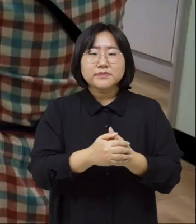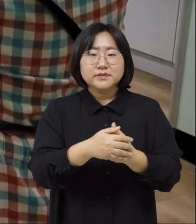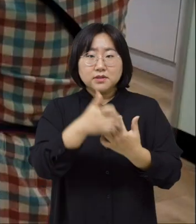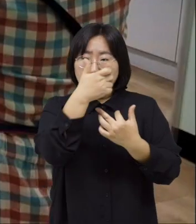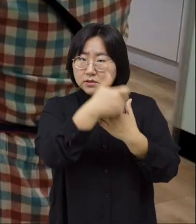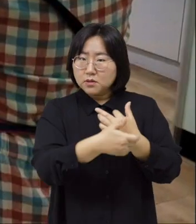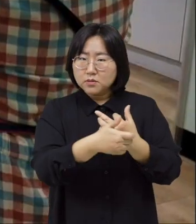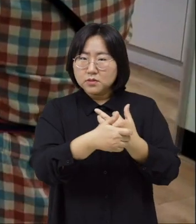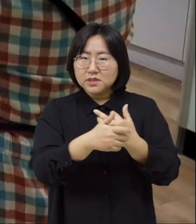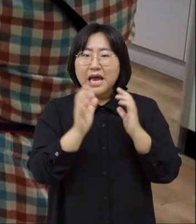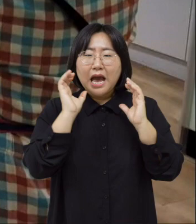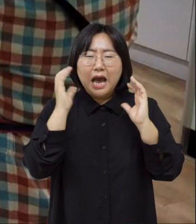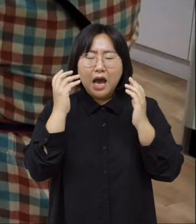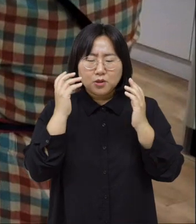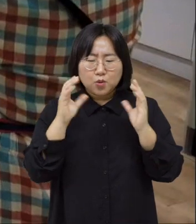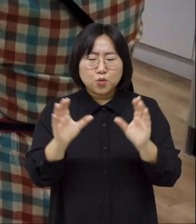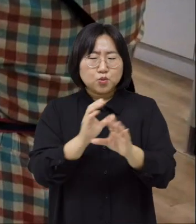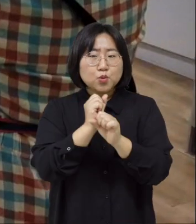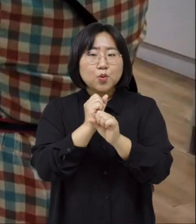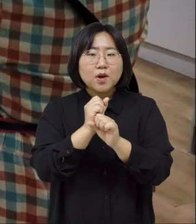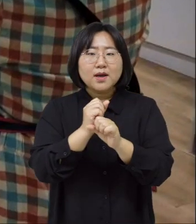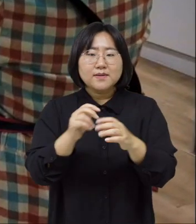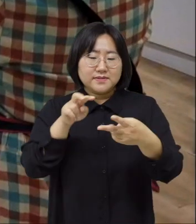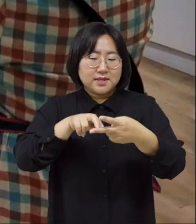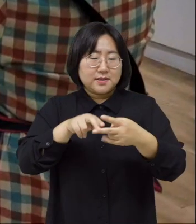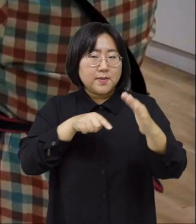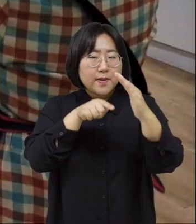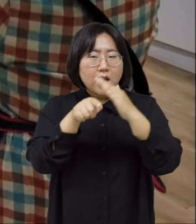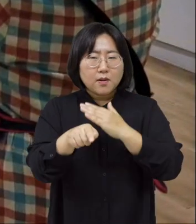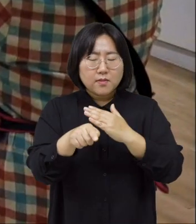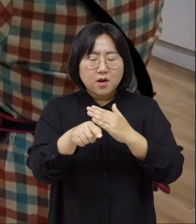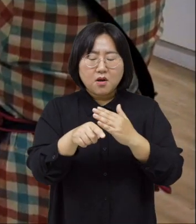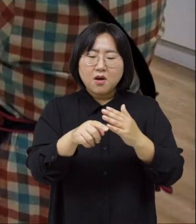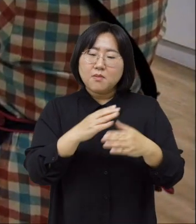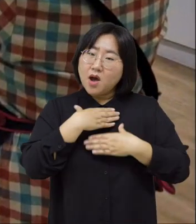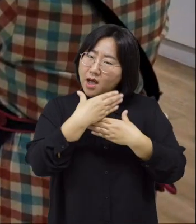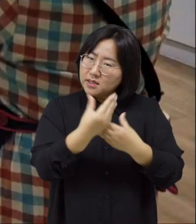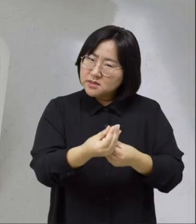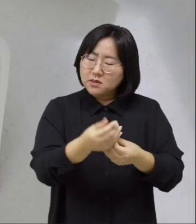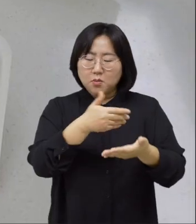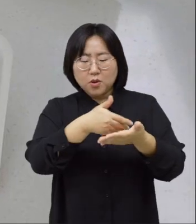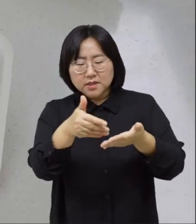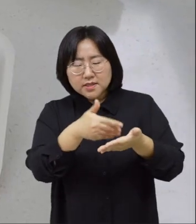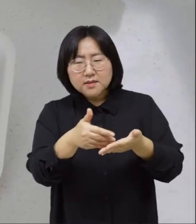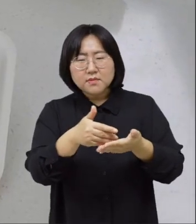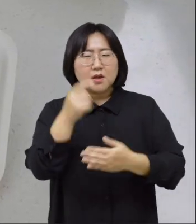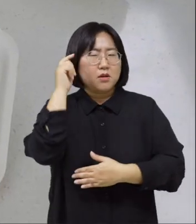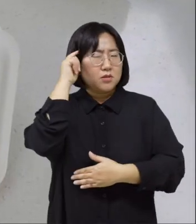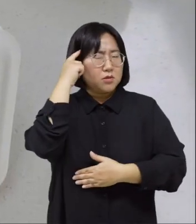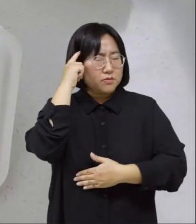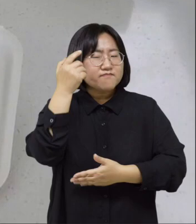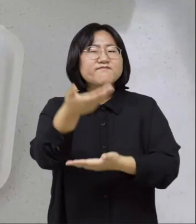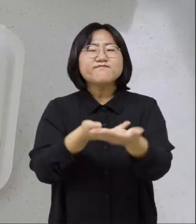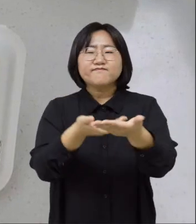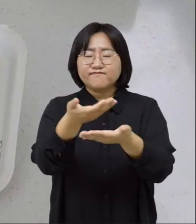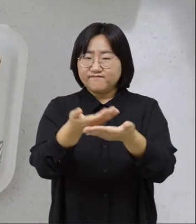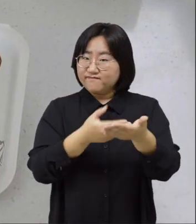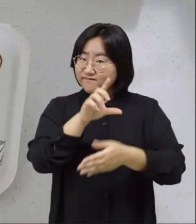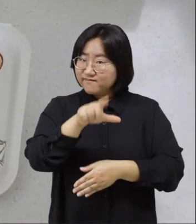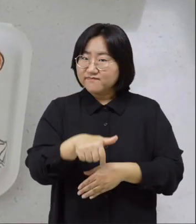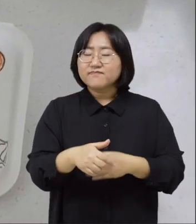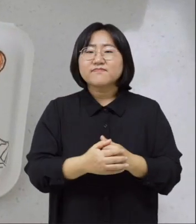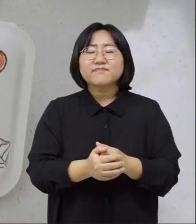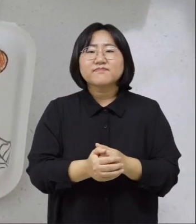서귀포시 육아조감센터를 방문해 안전표어와 그림 그리기 등 서로의 생각을 나누는 시간도 가졌습니다.